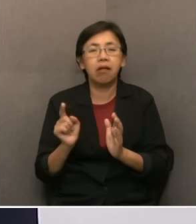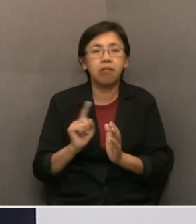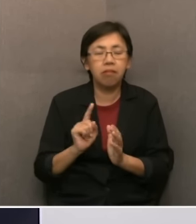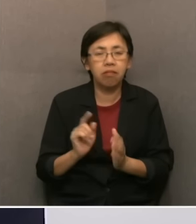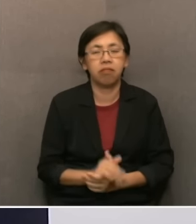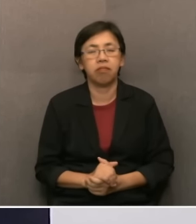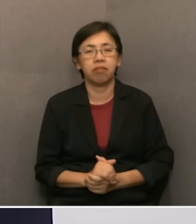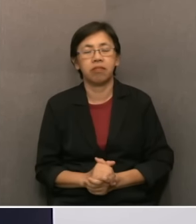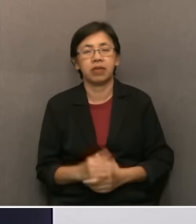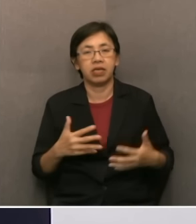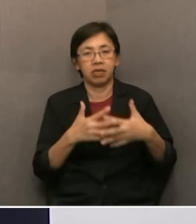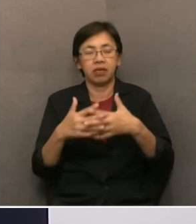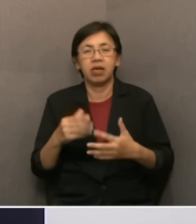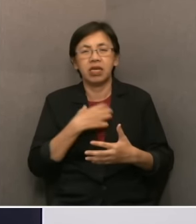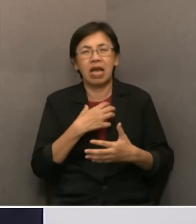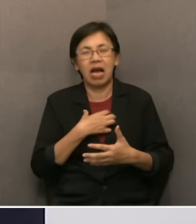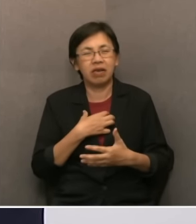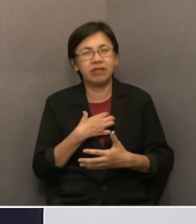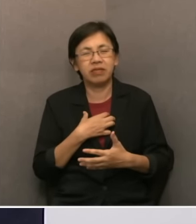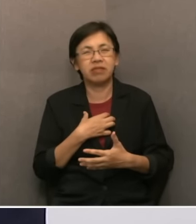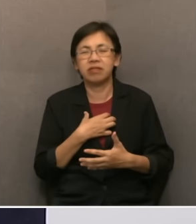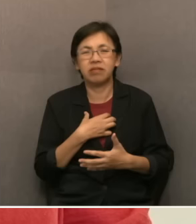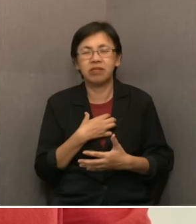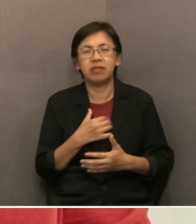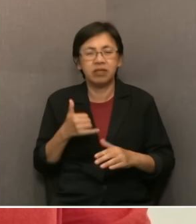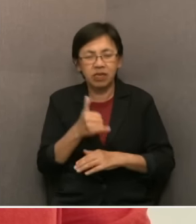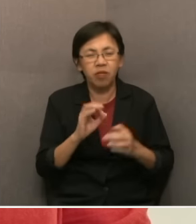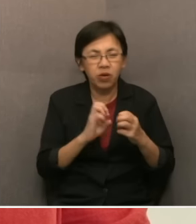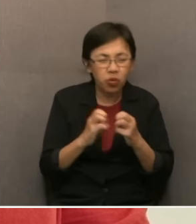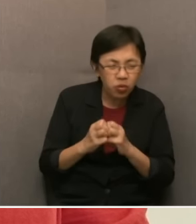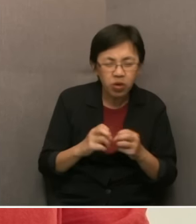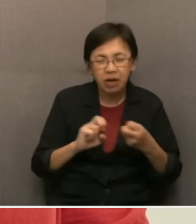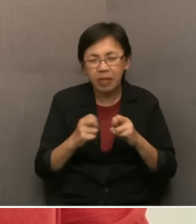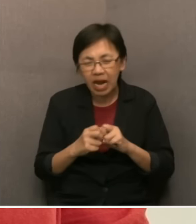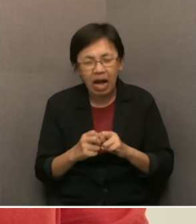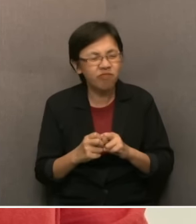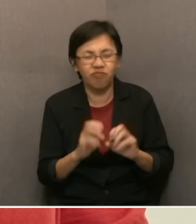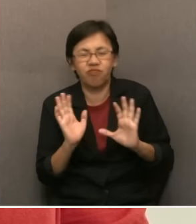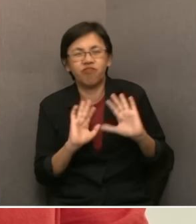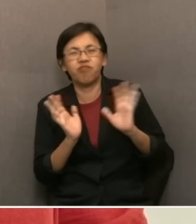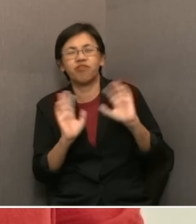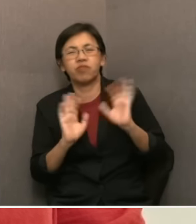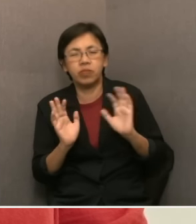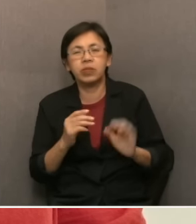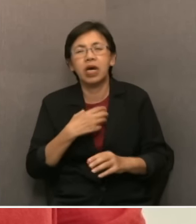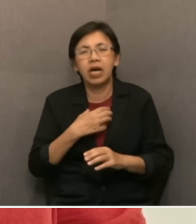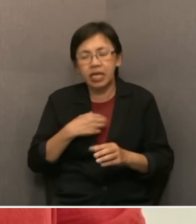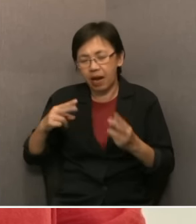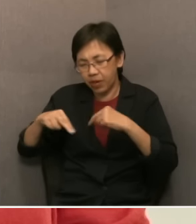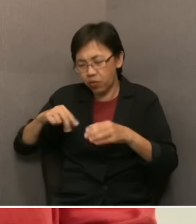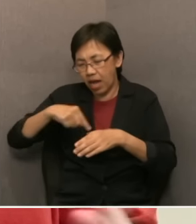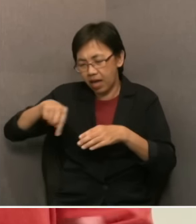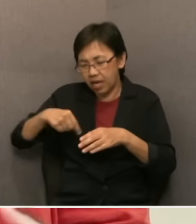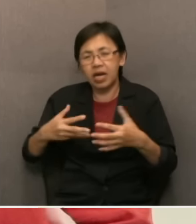ที่สัเองต้องการยุติบทบาทในเรื่องของการเข้าไปเกี่ยวกับความขัดแย้งในภูมิภาคอื่นเพราะว่าอยากจะหันกลับเข้ามาที่จะ